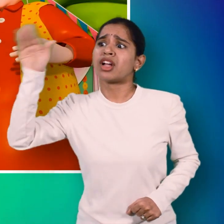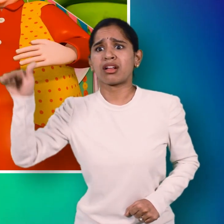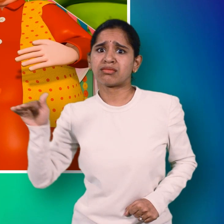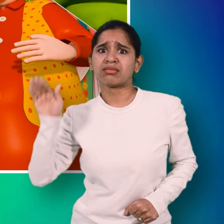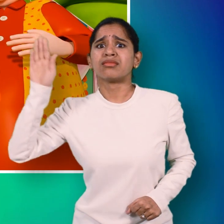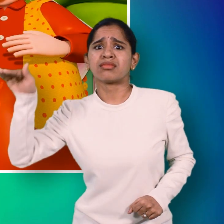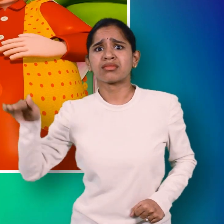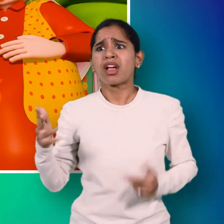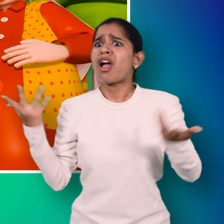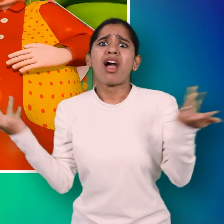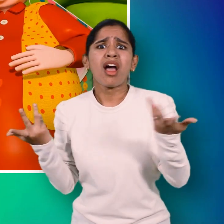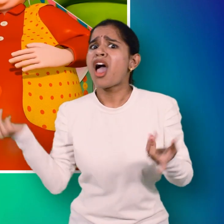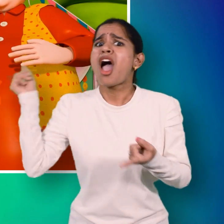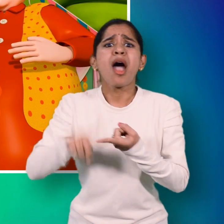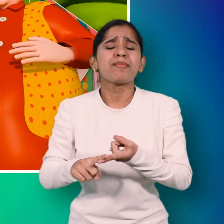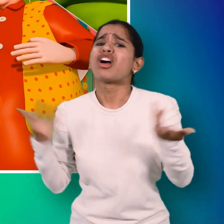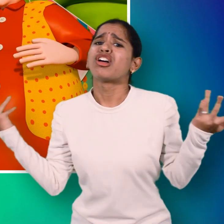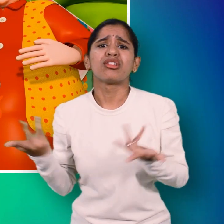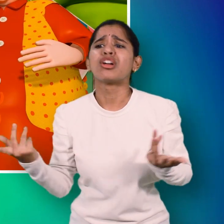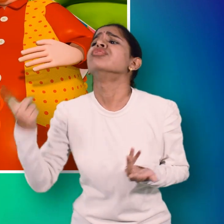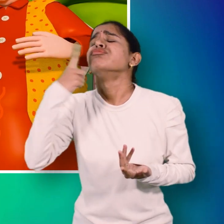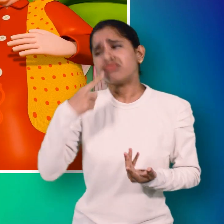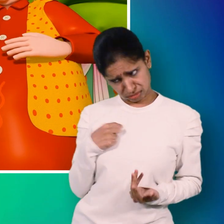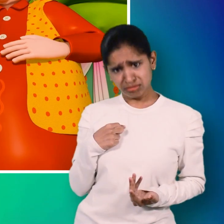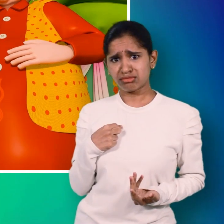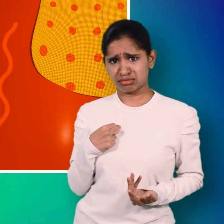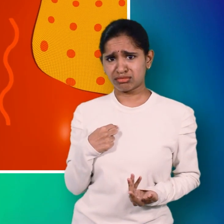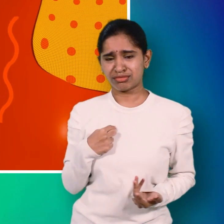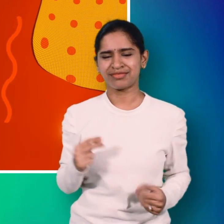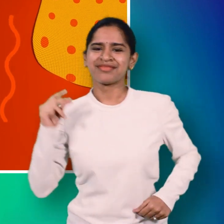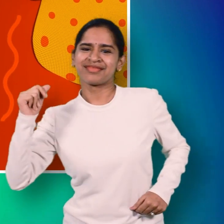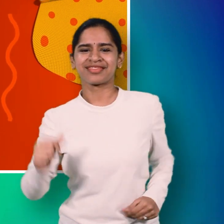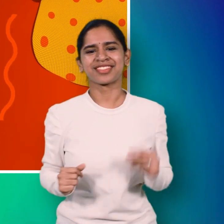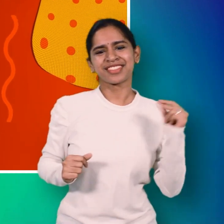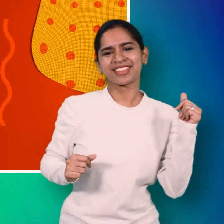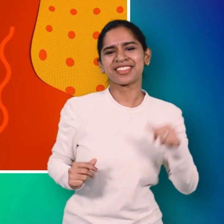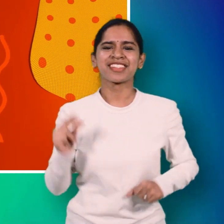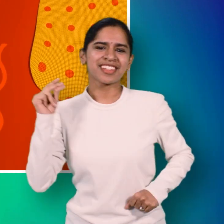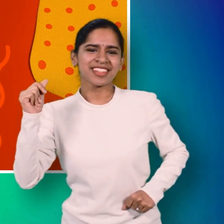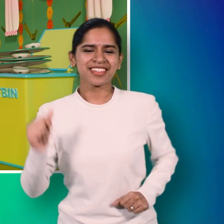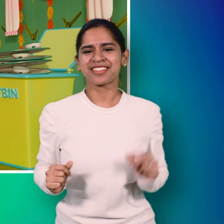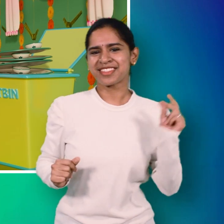लाला जी ओ लाला जी, क्या हो गया लाला जी?